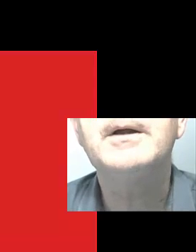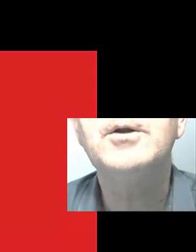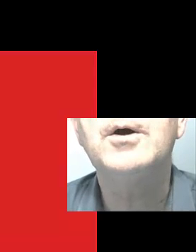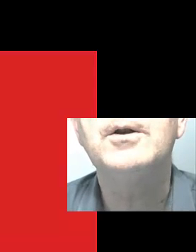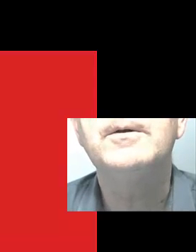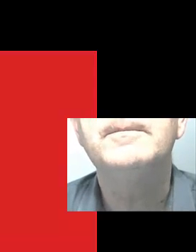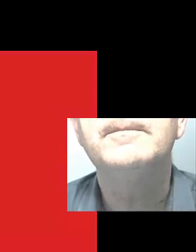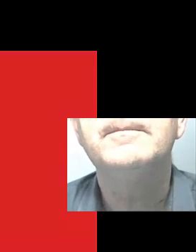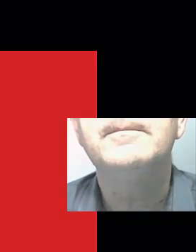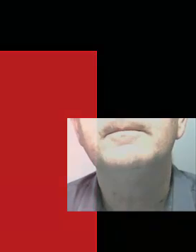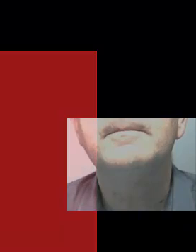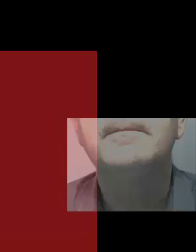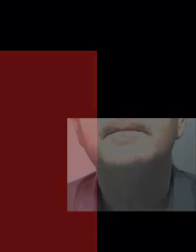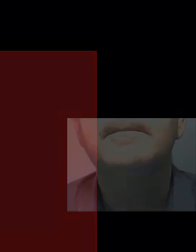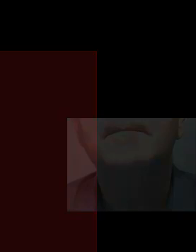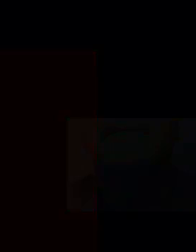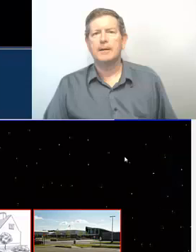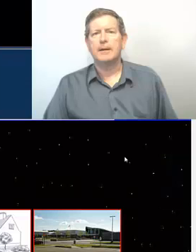espagnol.